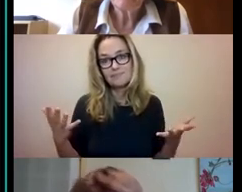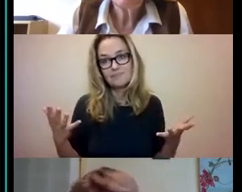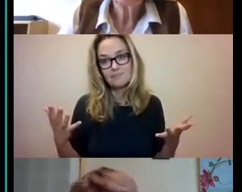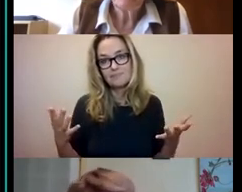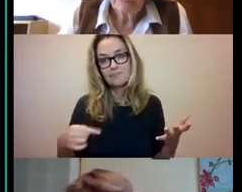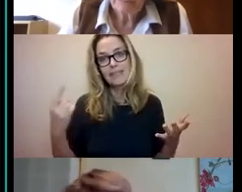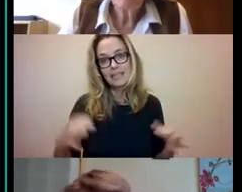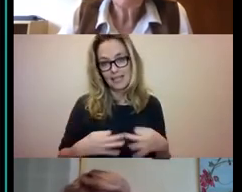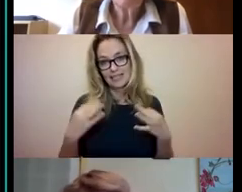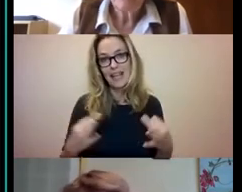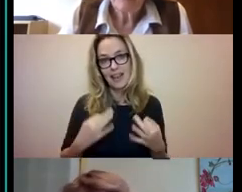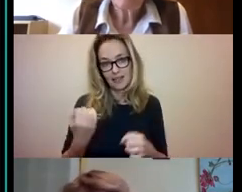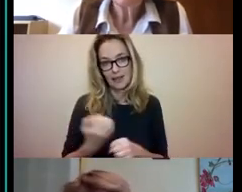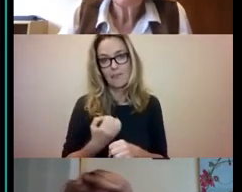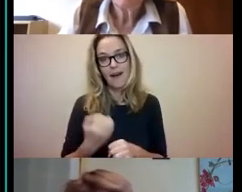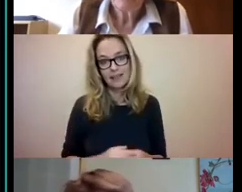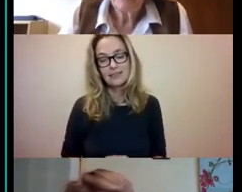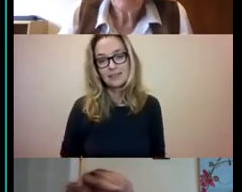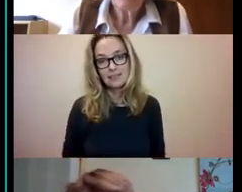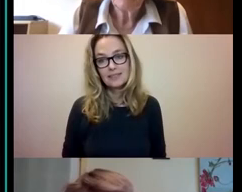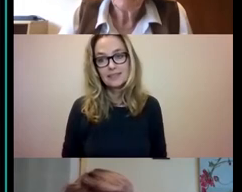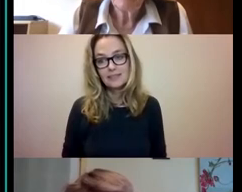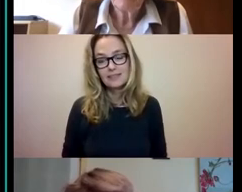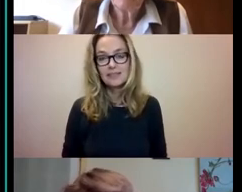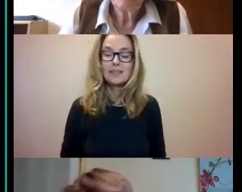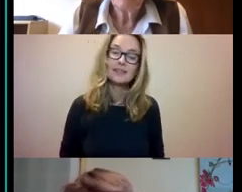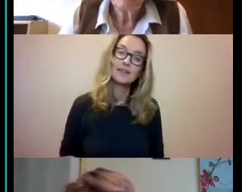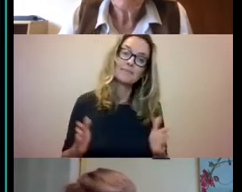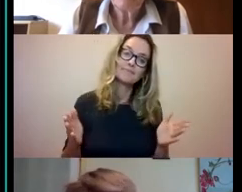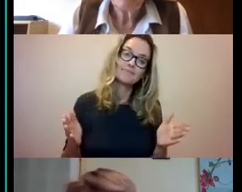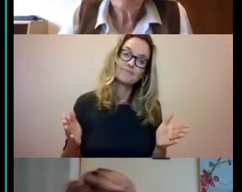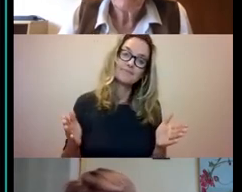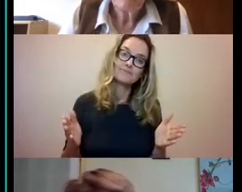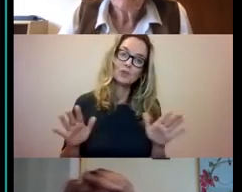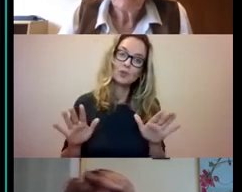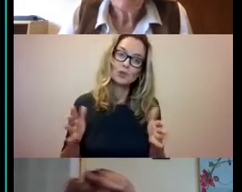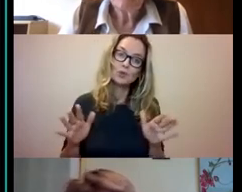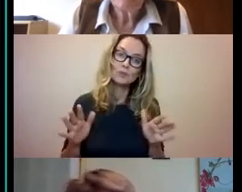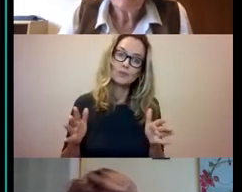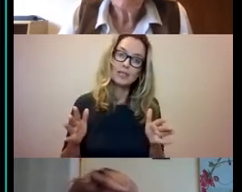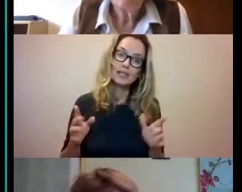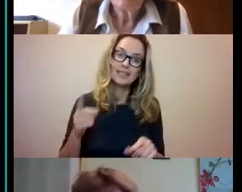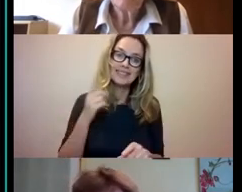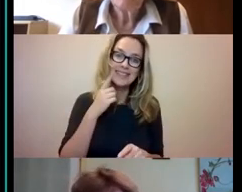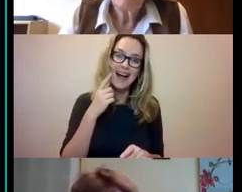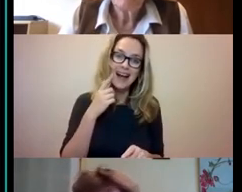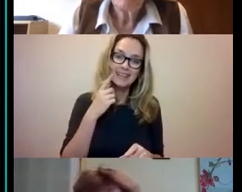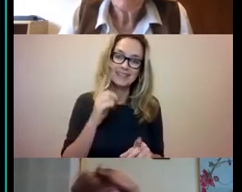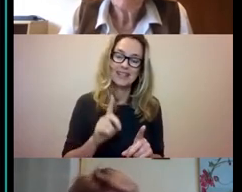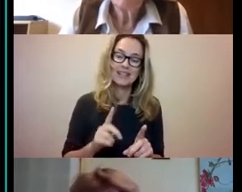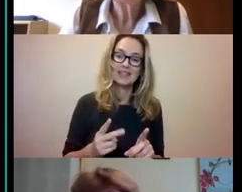gezelliger gemaakt. Want we hadden op een gegeven moment, soms op sommige dagen, hadden